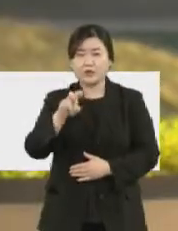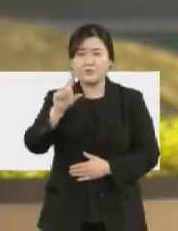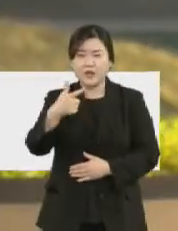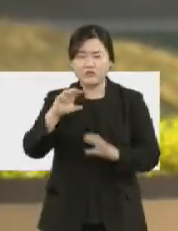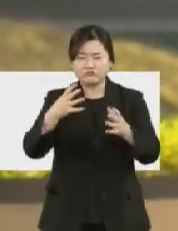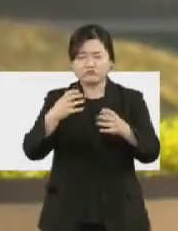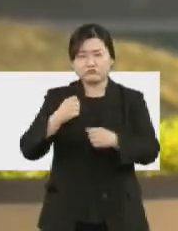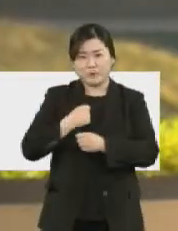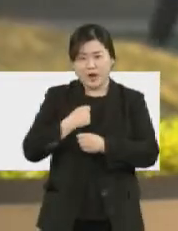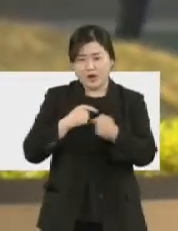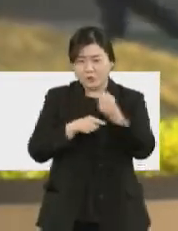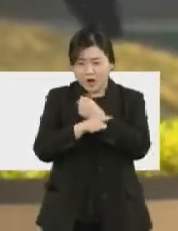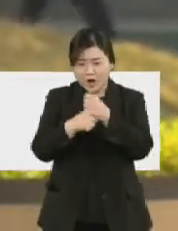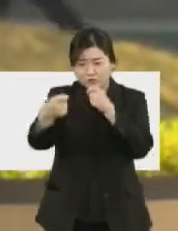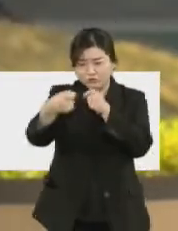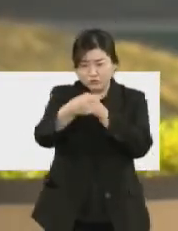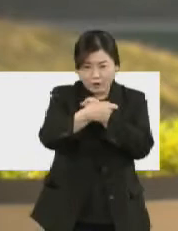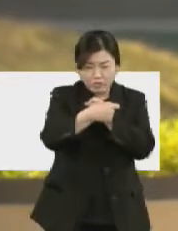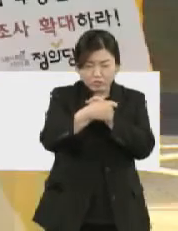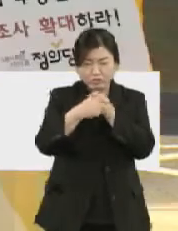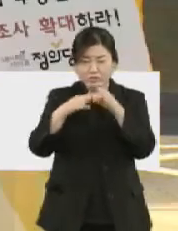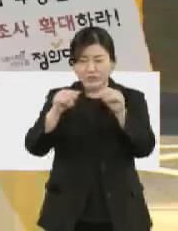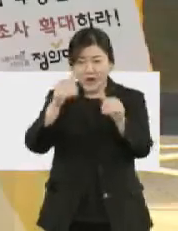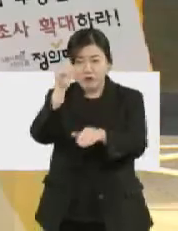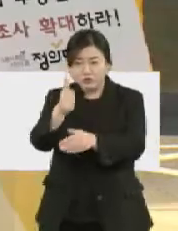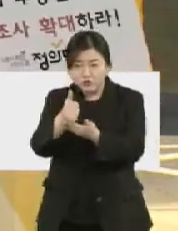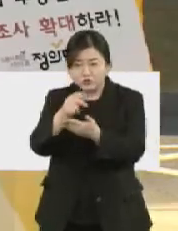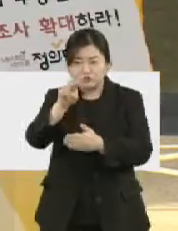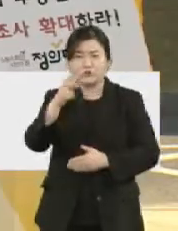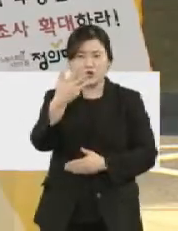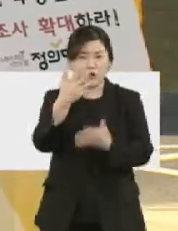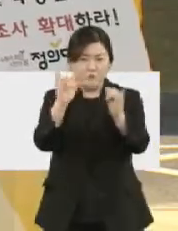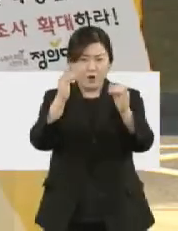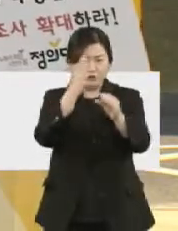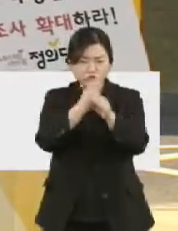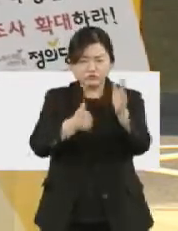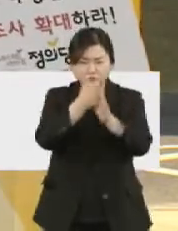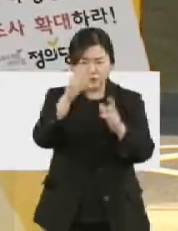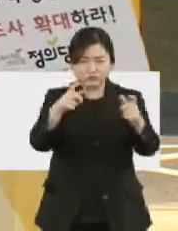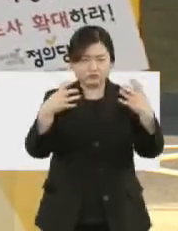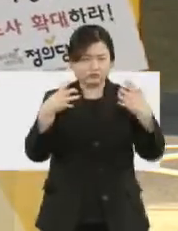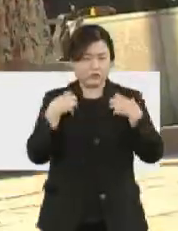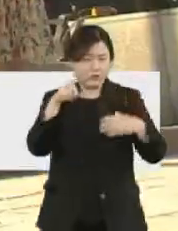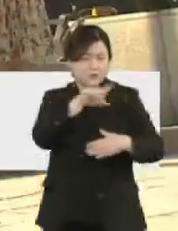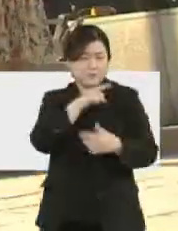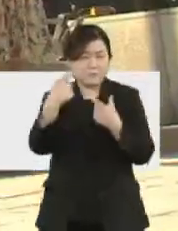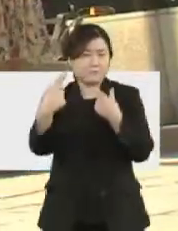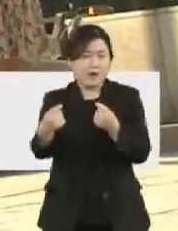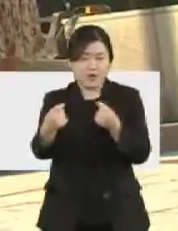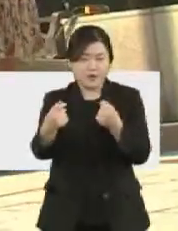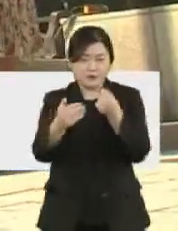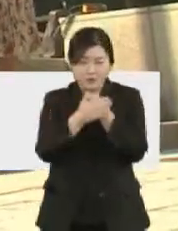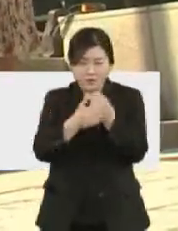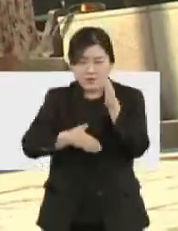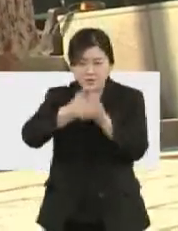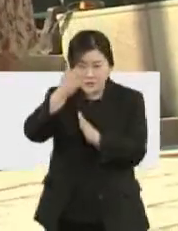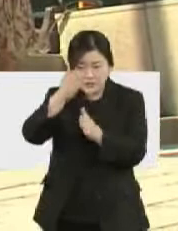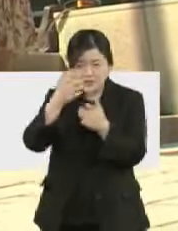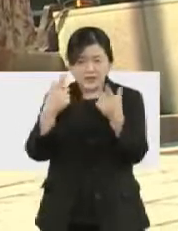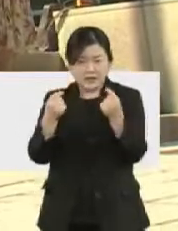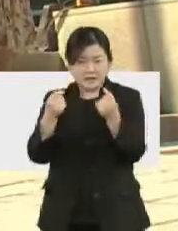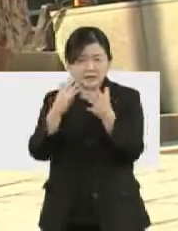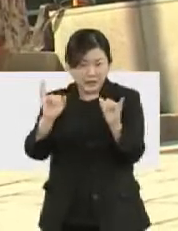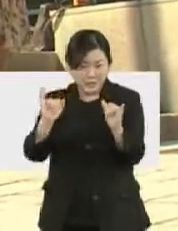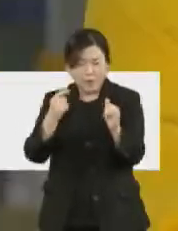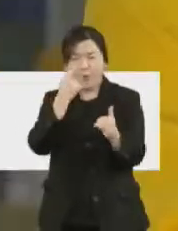국방과 산업단지 주변 토지 주 중 28명이 지 구청 공무원들과 이름이 같다며 씨가 동일인